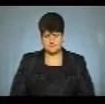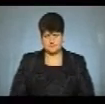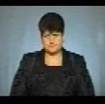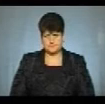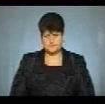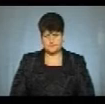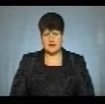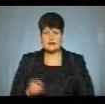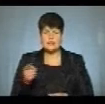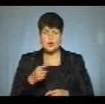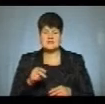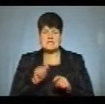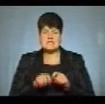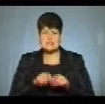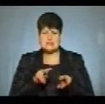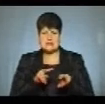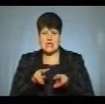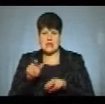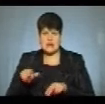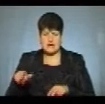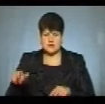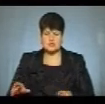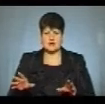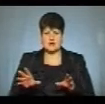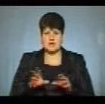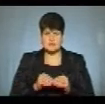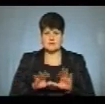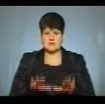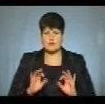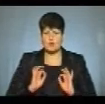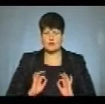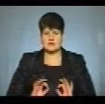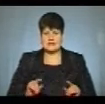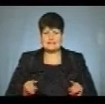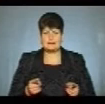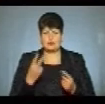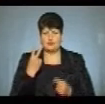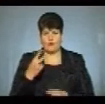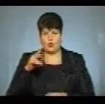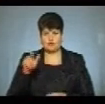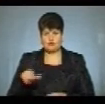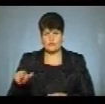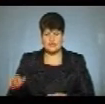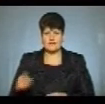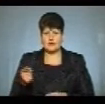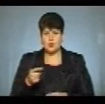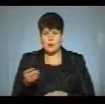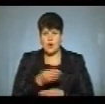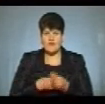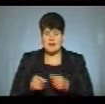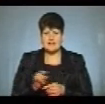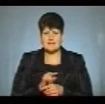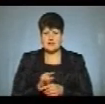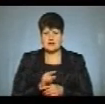Тернопільські слідчі разом із працівниками обласної служби безпеки та місцевої прокуратури затримали 2 чоловіків, які в Тернополі оформляли фальшиві документи